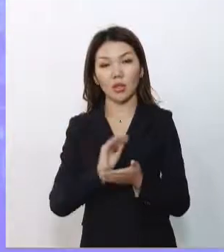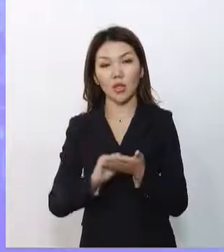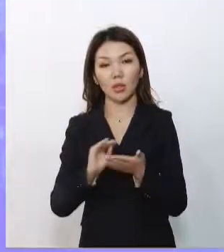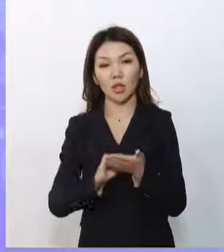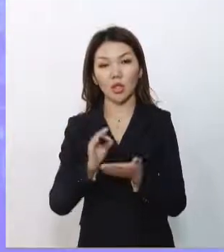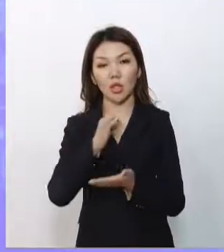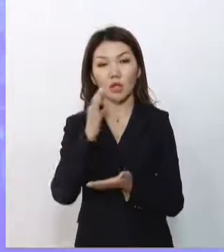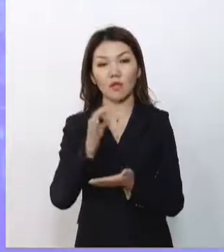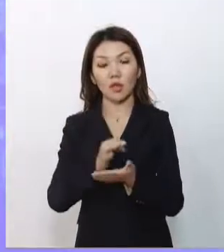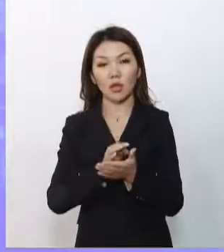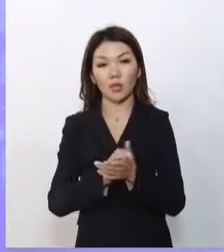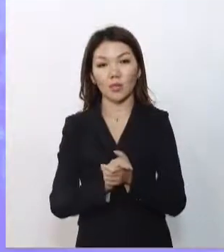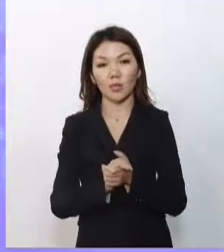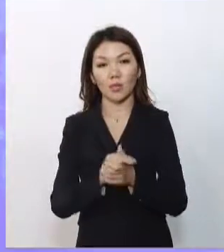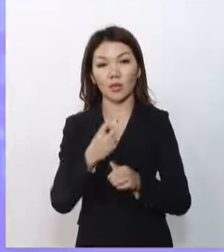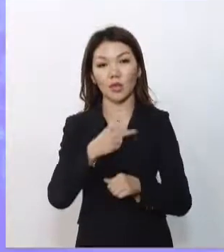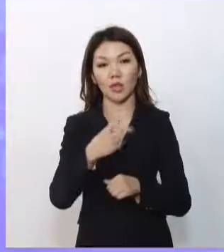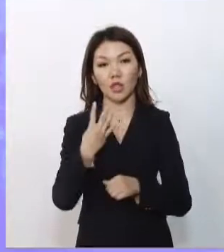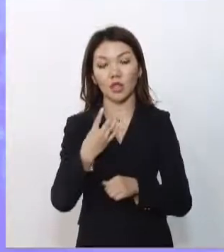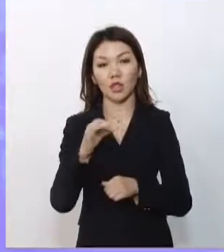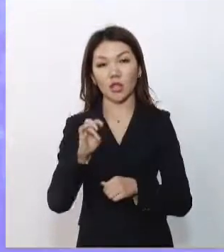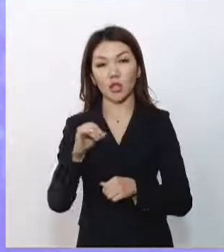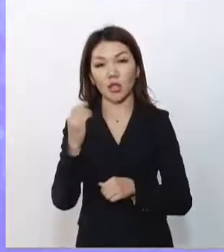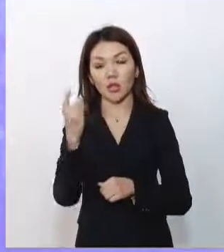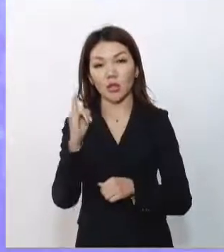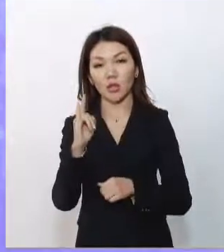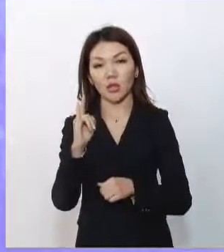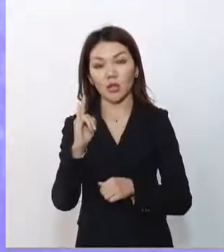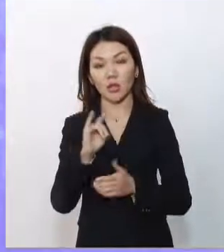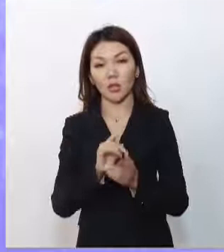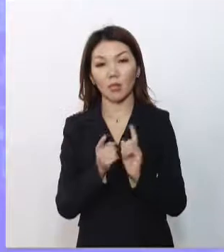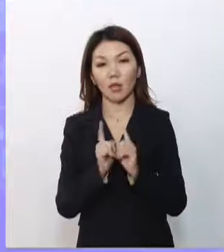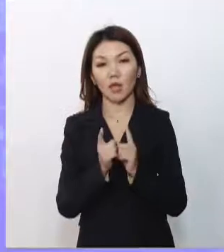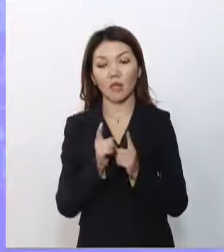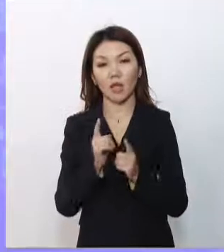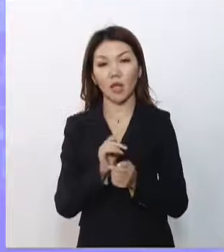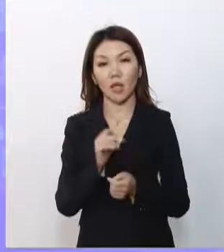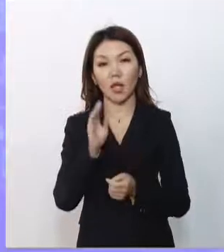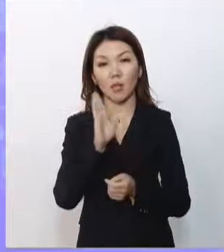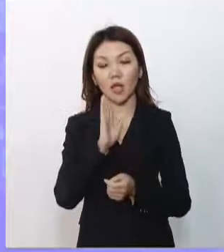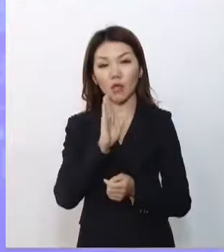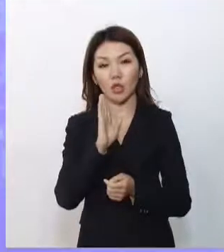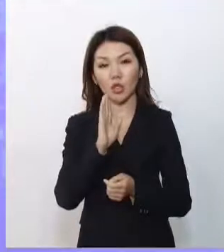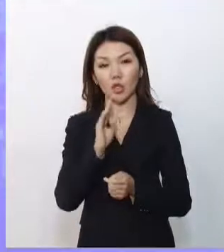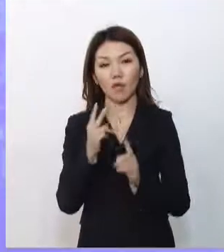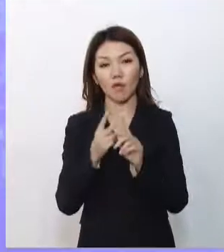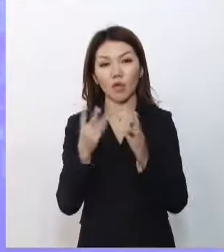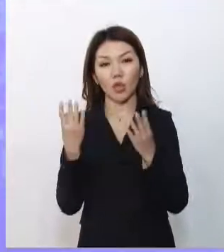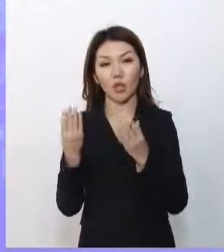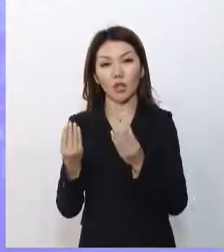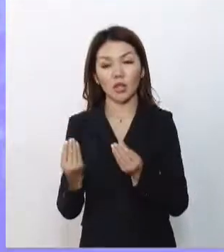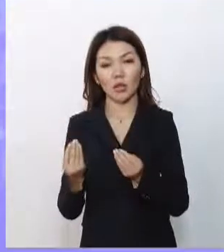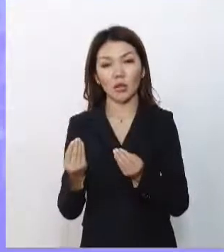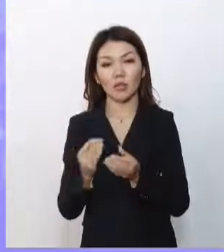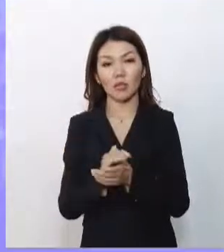Запишите ответ. 24 страницы перевела переводчица во второй